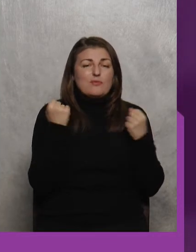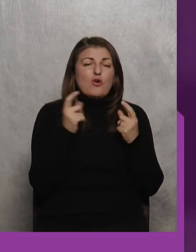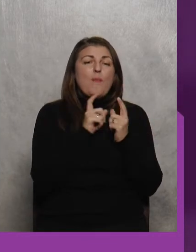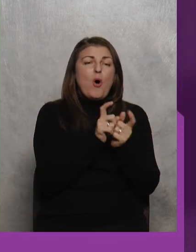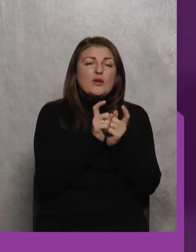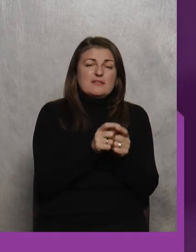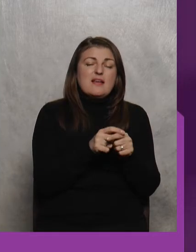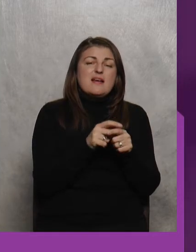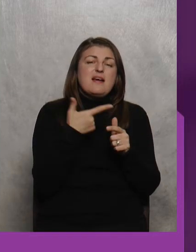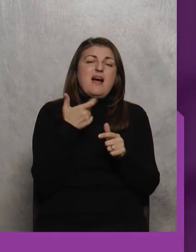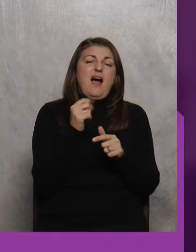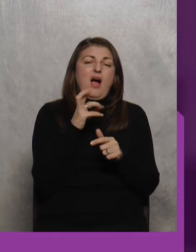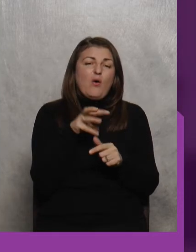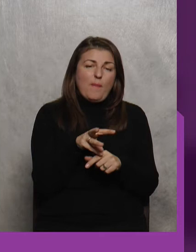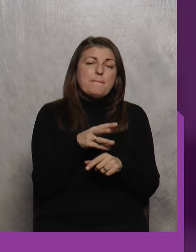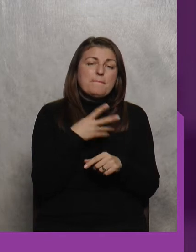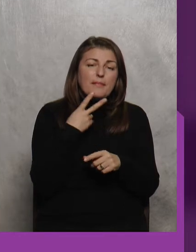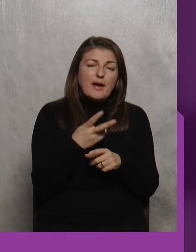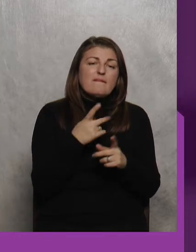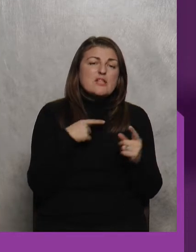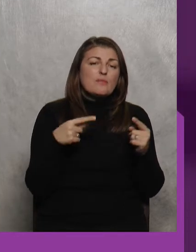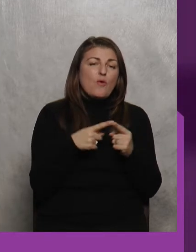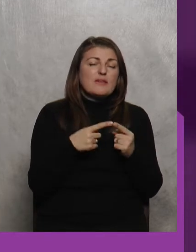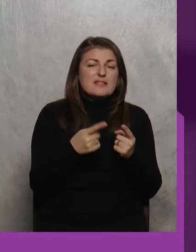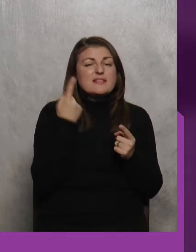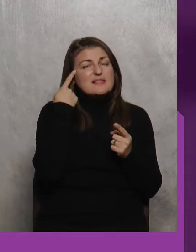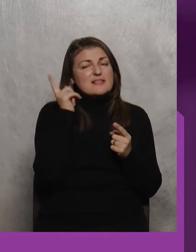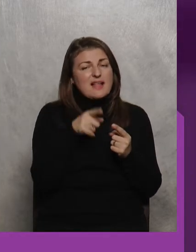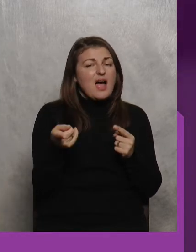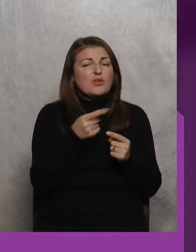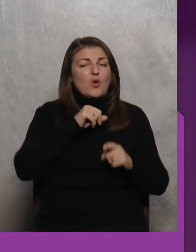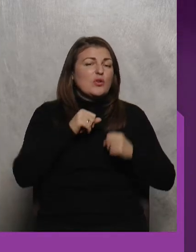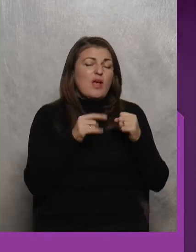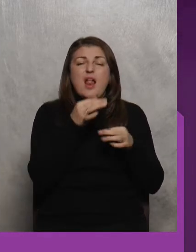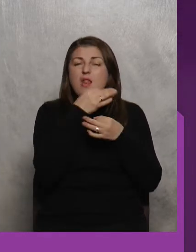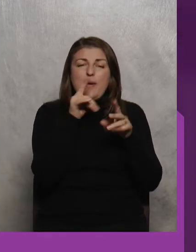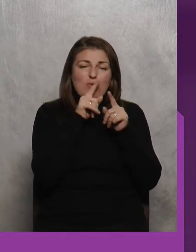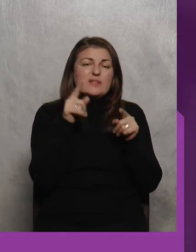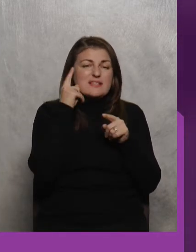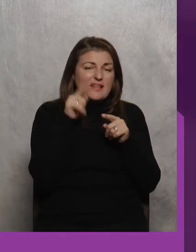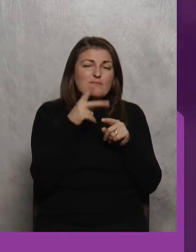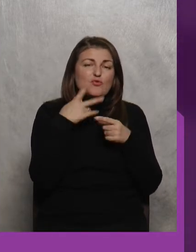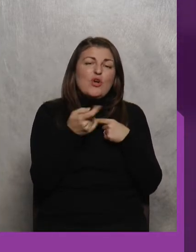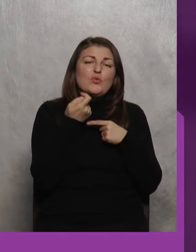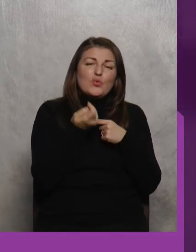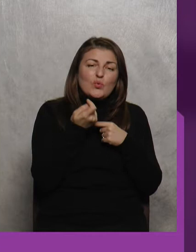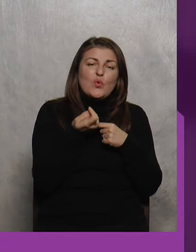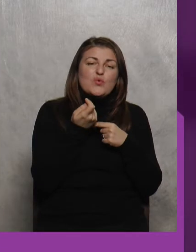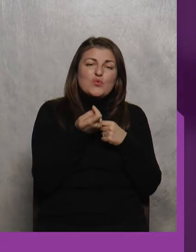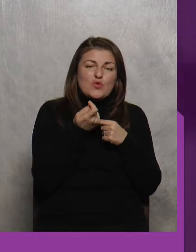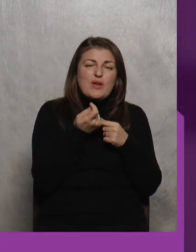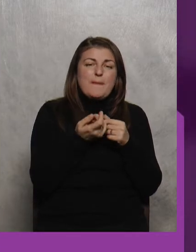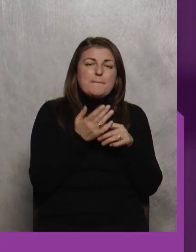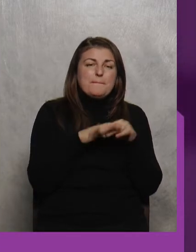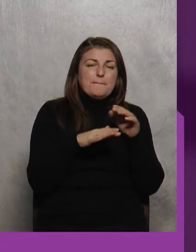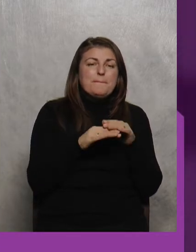борються гаком, відповідно, знають один одного, і любий, бачите, вже трошки